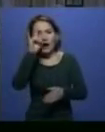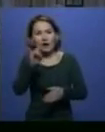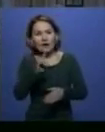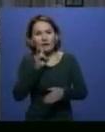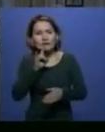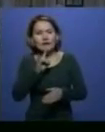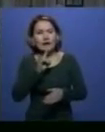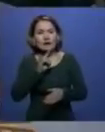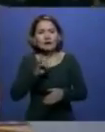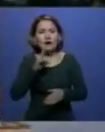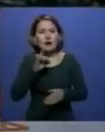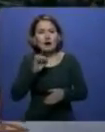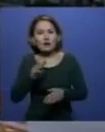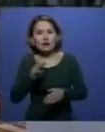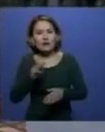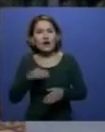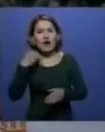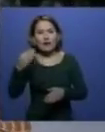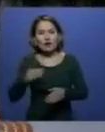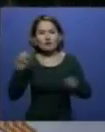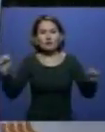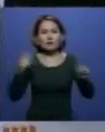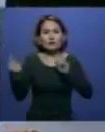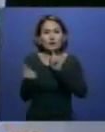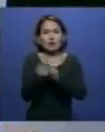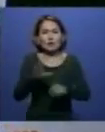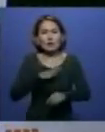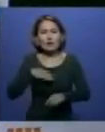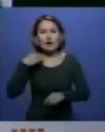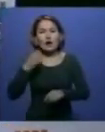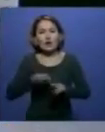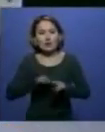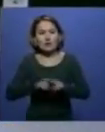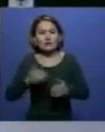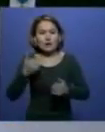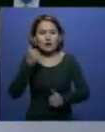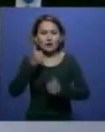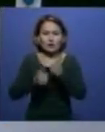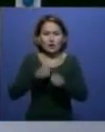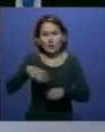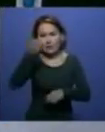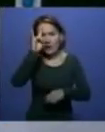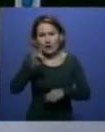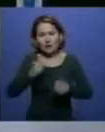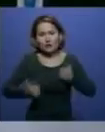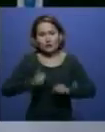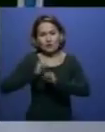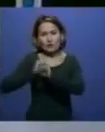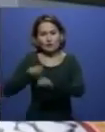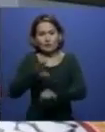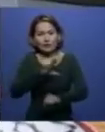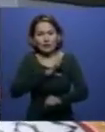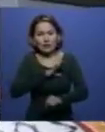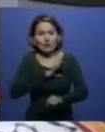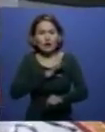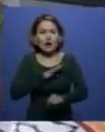француз Салах Элькасты сабады. Салақта сабаздың бірі Франция туасында өнер көрсетсе де, тегін ұмытпайтын паш етіп, алжирлік деген айдар